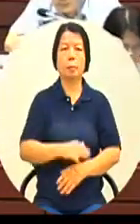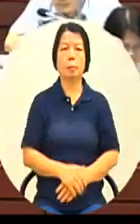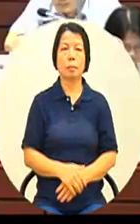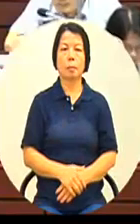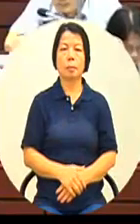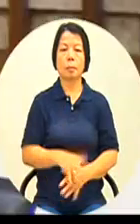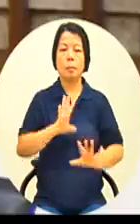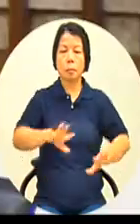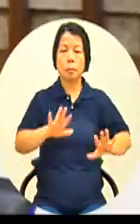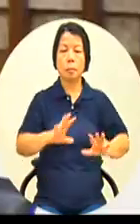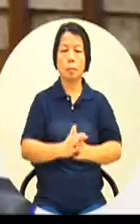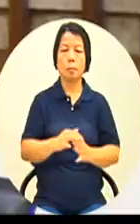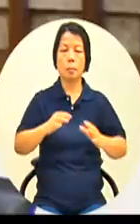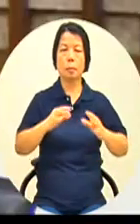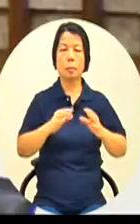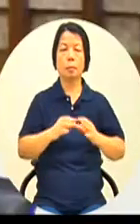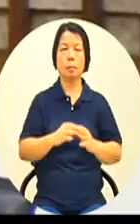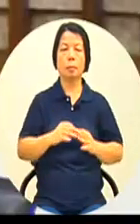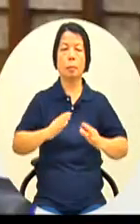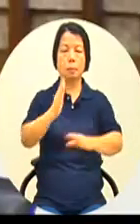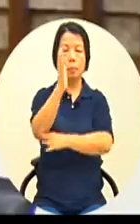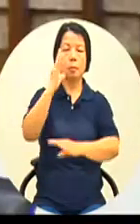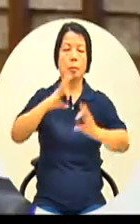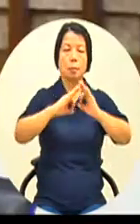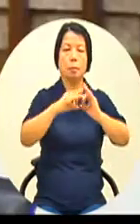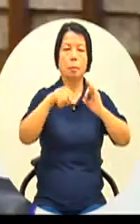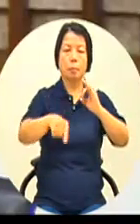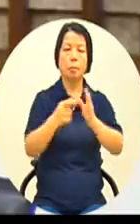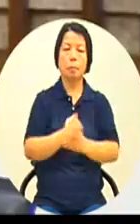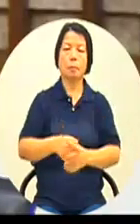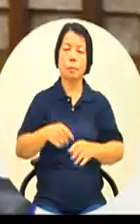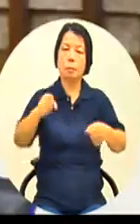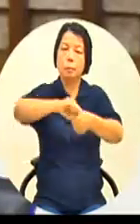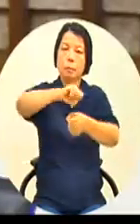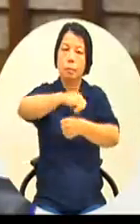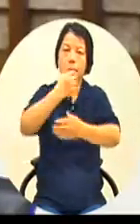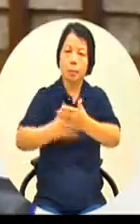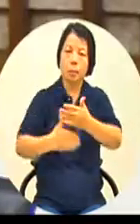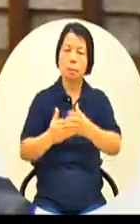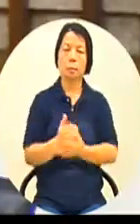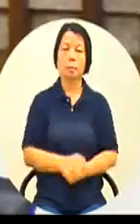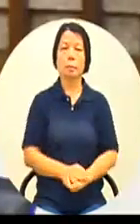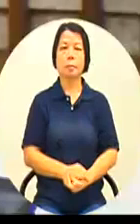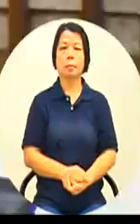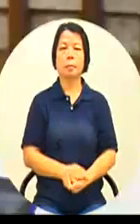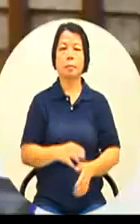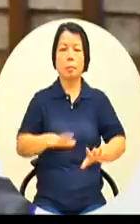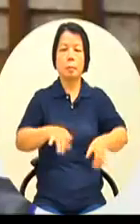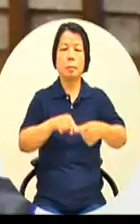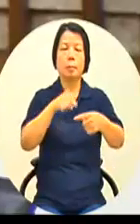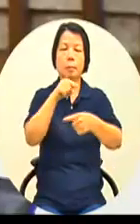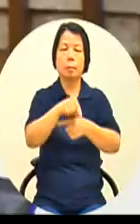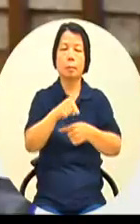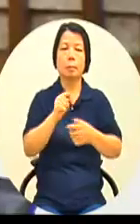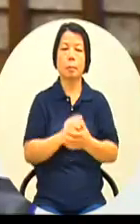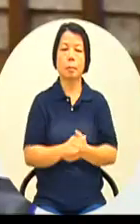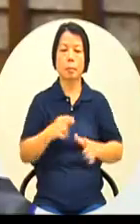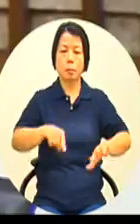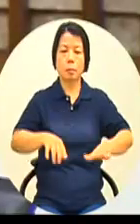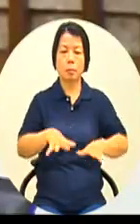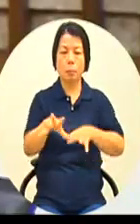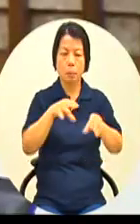库收入增加减少？ 目前来讲，阮的 那个局长你请坐嘞哈。 阮平均数的部分，我这的资